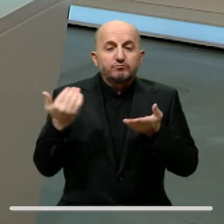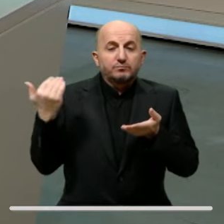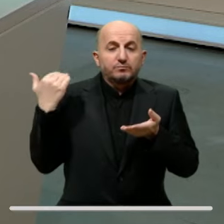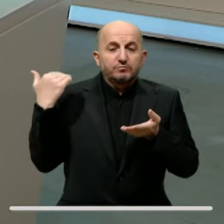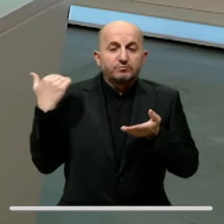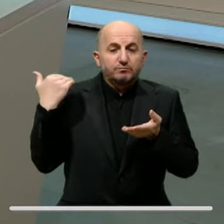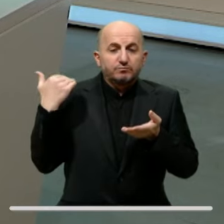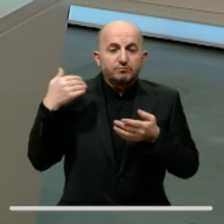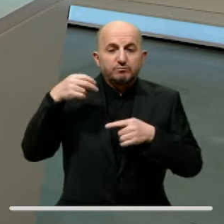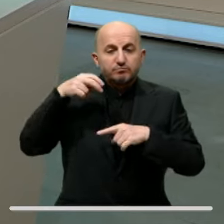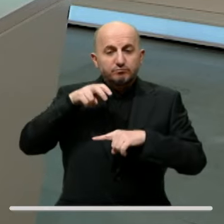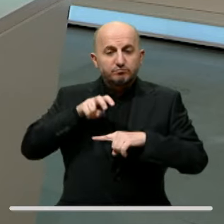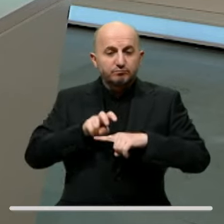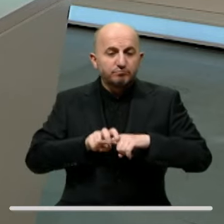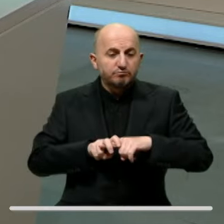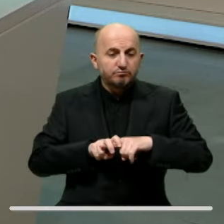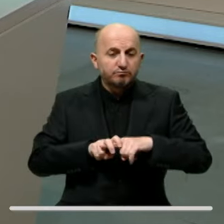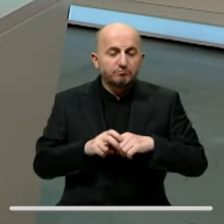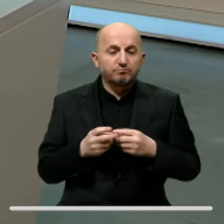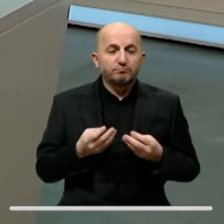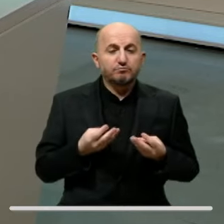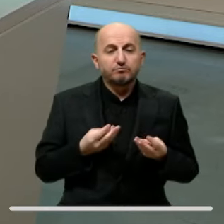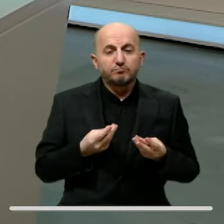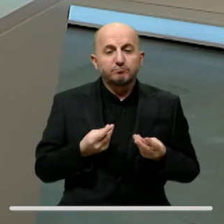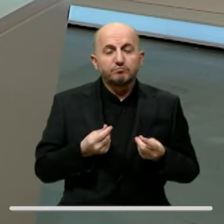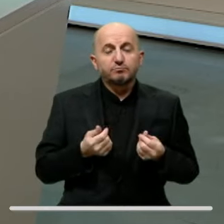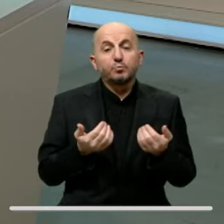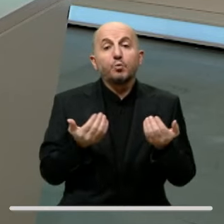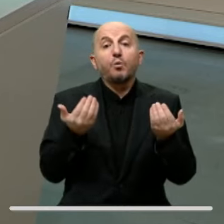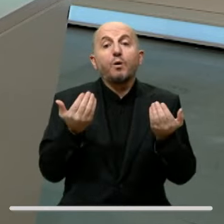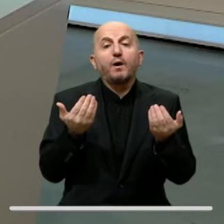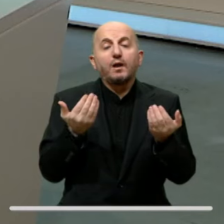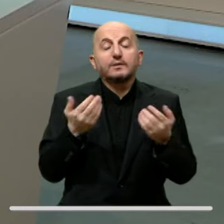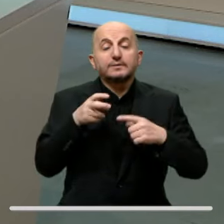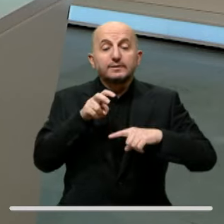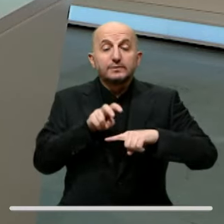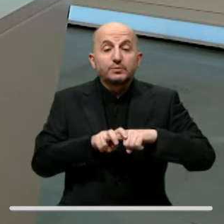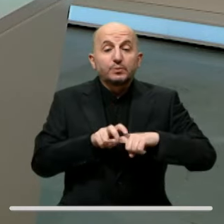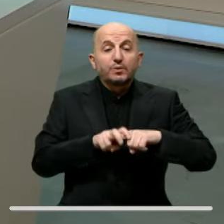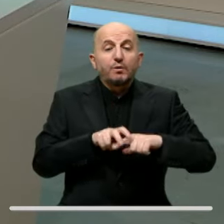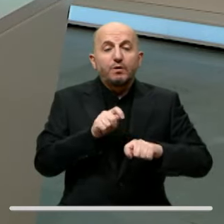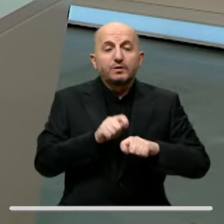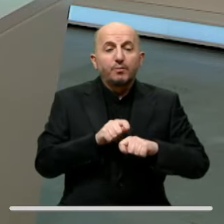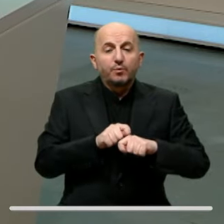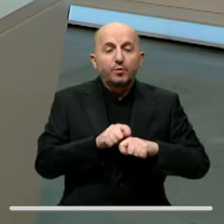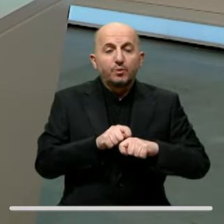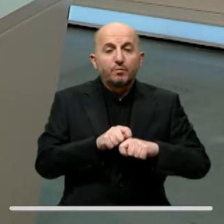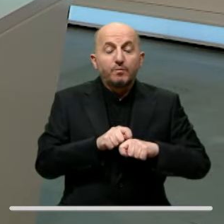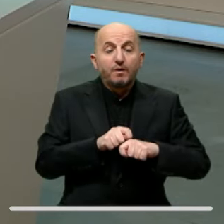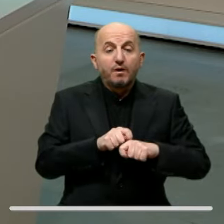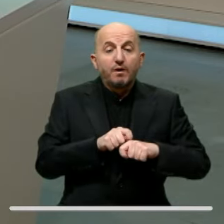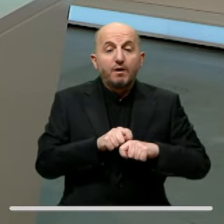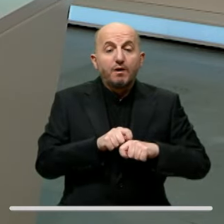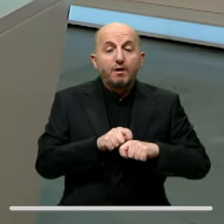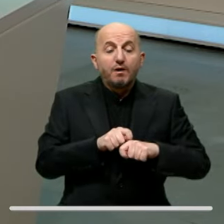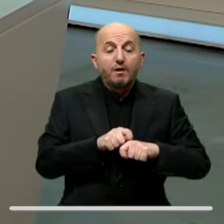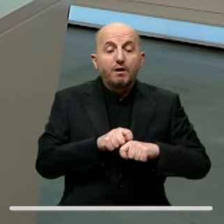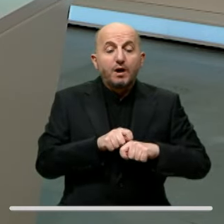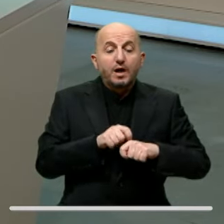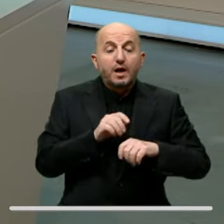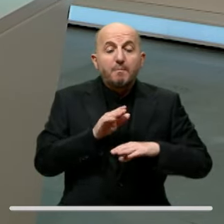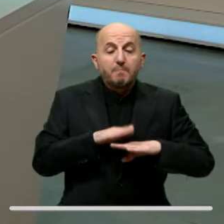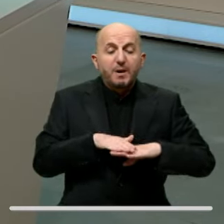sandalyeye oturuyorum. Tesbihatlarımı, dualarımı bu sandalye üstünde oturarak yapıyorum. Bu yapmamın